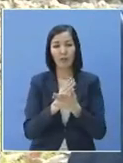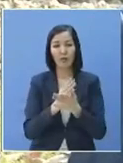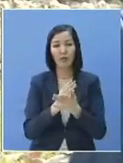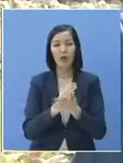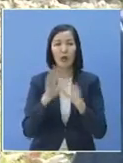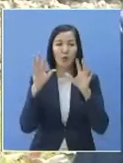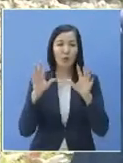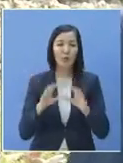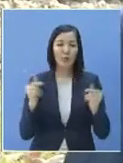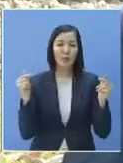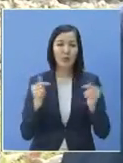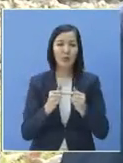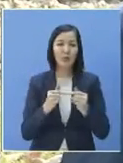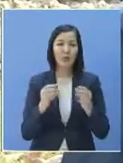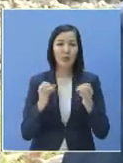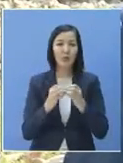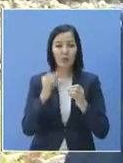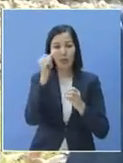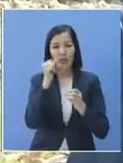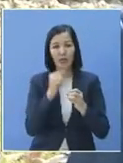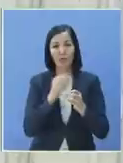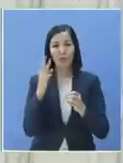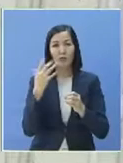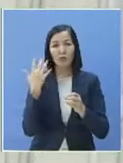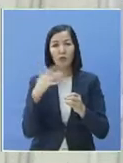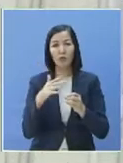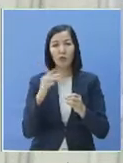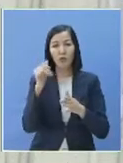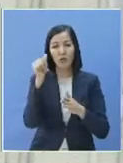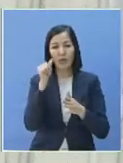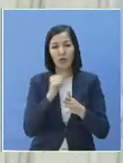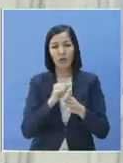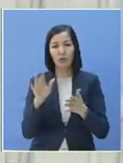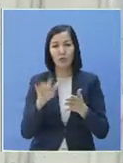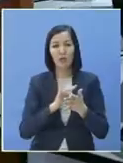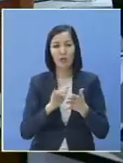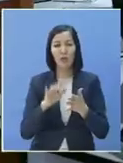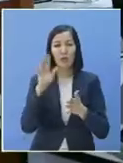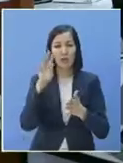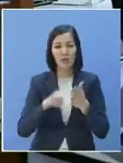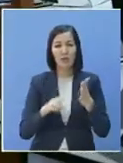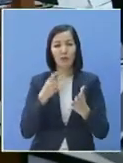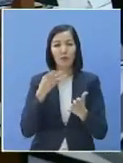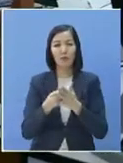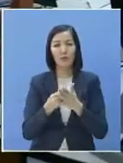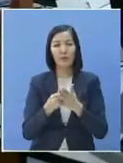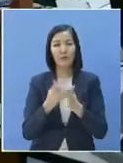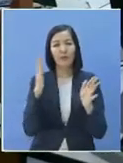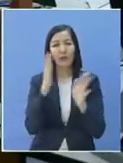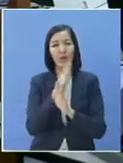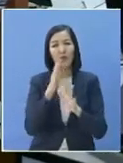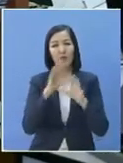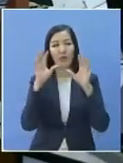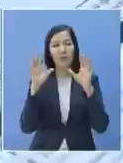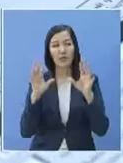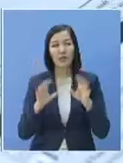Экокодекске сәйкес 30 айлық есептік көрсеткішпен 350 айлық көрсеткіш аралығында айыппұл төлейді. Айта кетсек, экологиялық заңнаманың